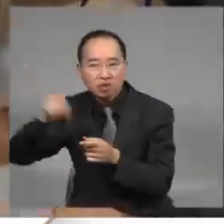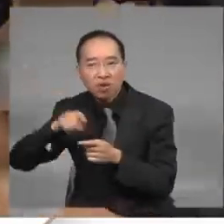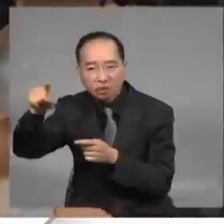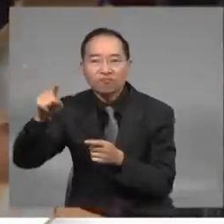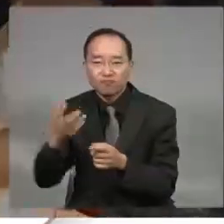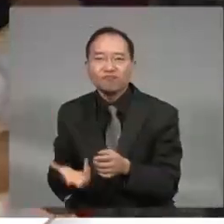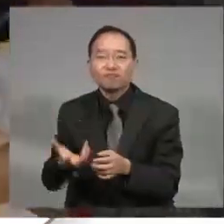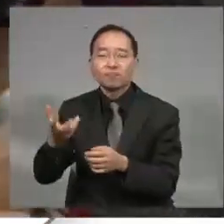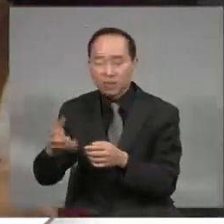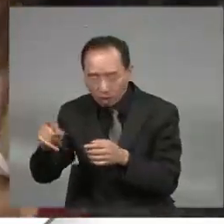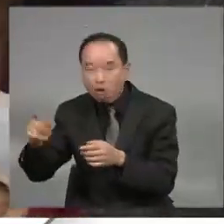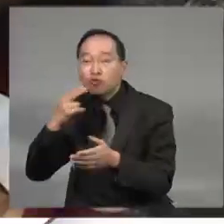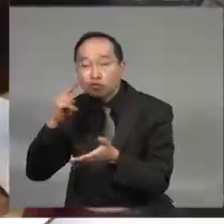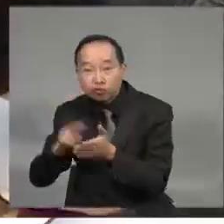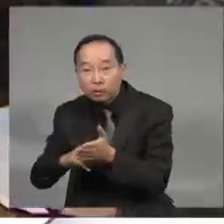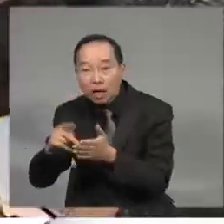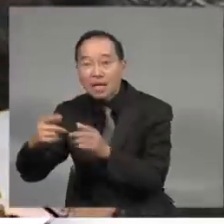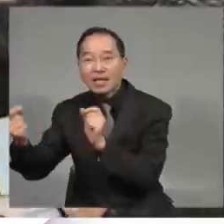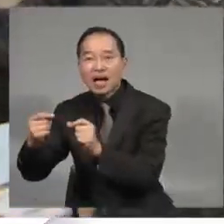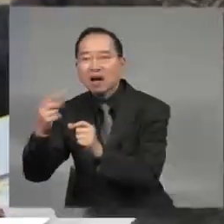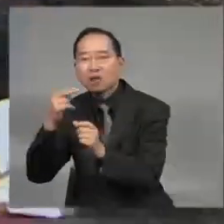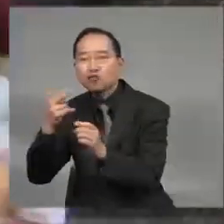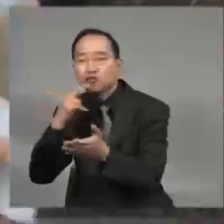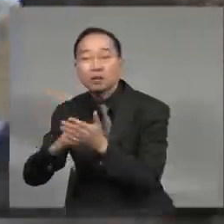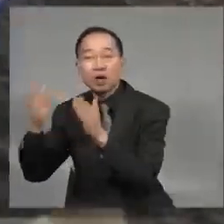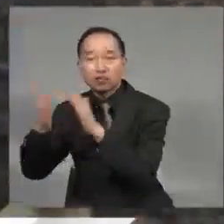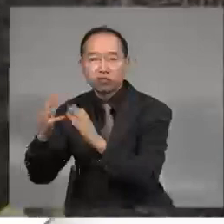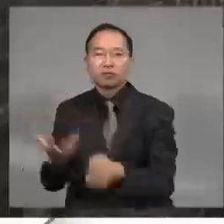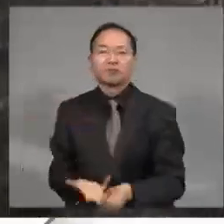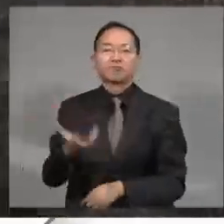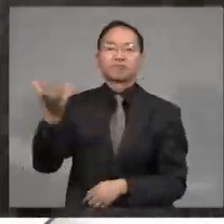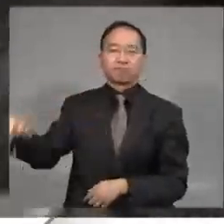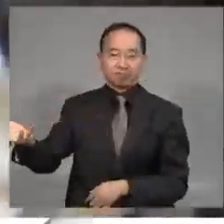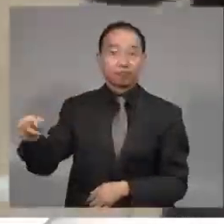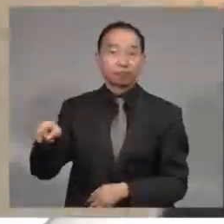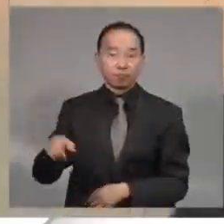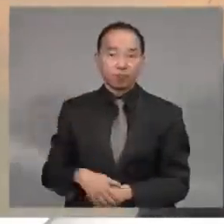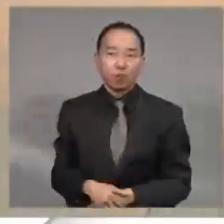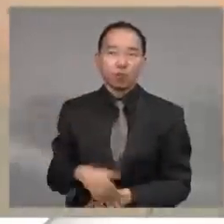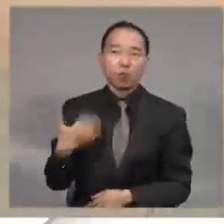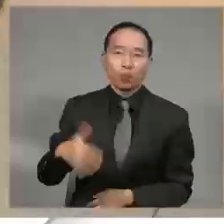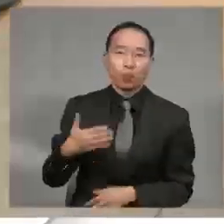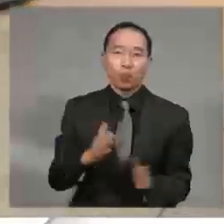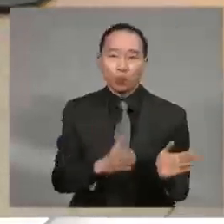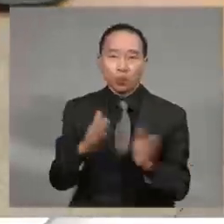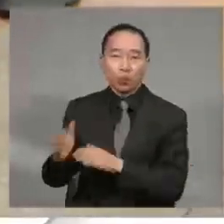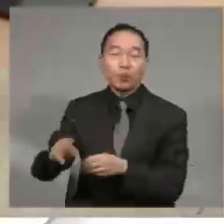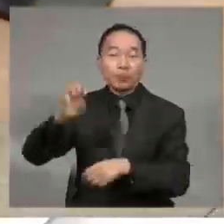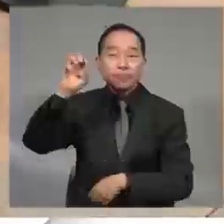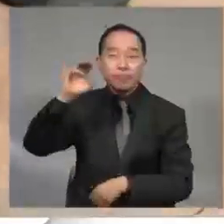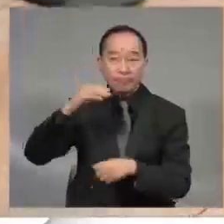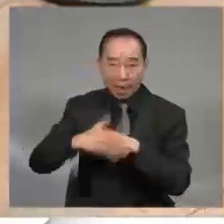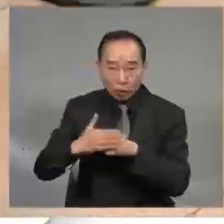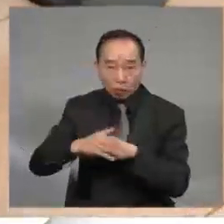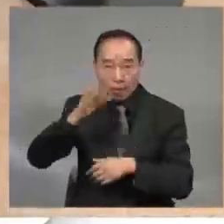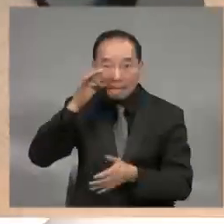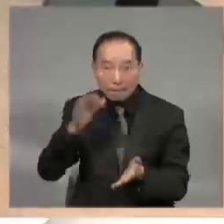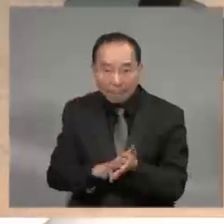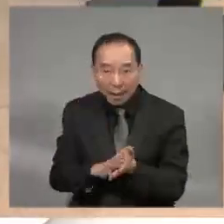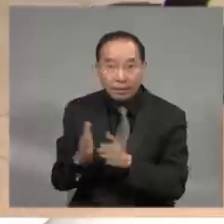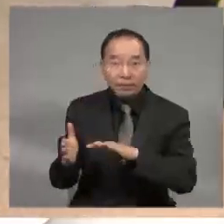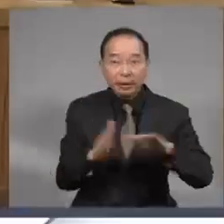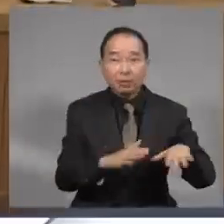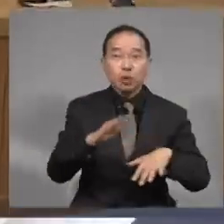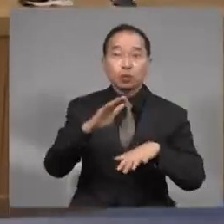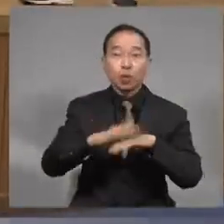거군요. 오. 자, 그렇다면 이번에는 대구의 상황도 저희가 살펴봤는데요. 논산도 한번 네. 예,